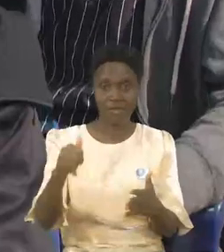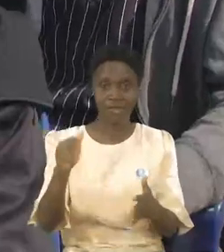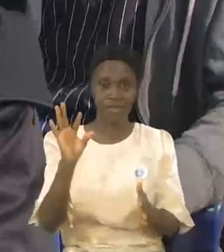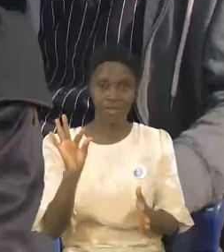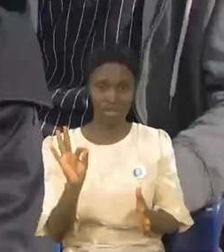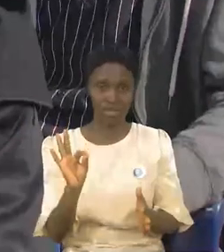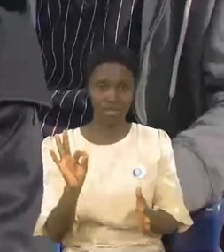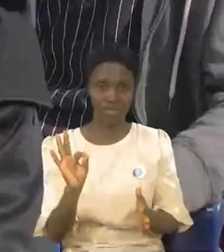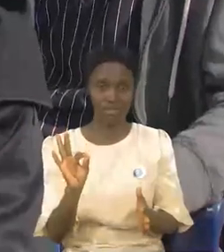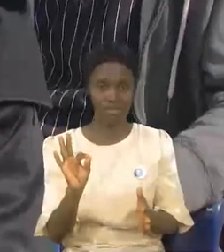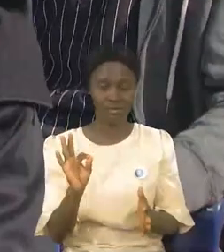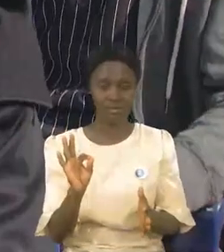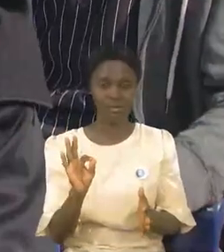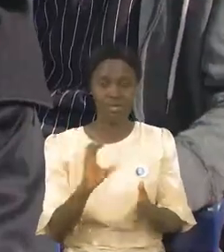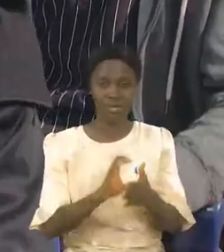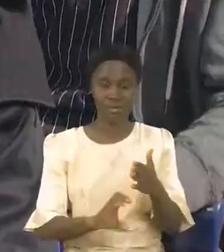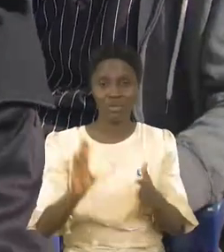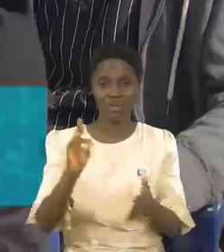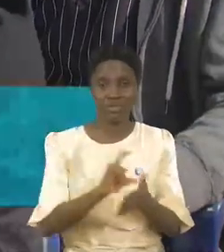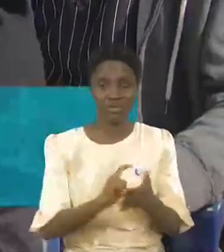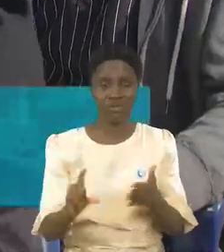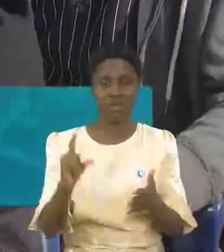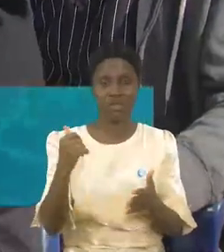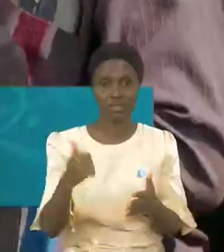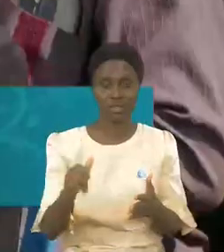à Daniel, voyons